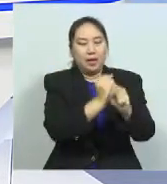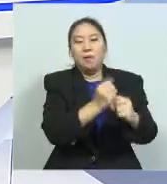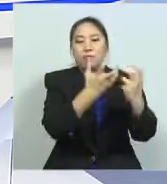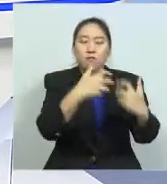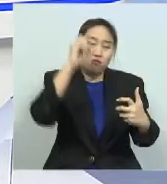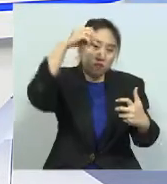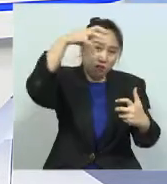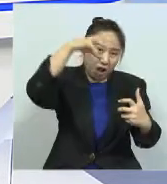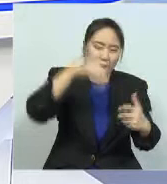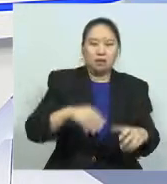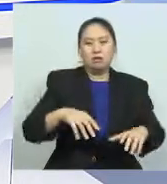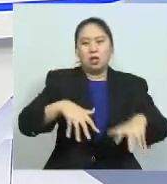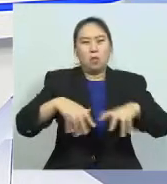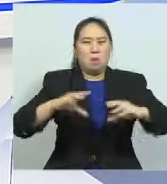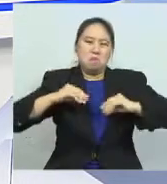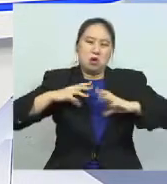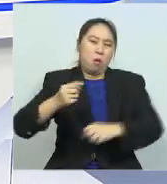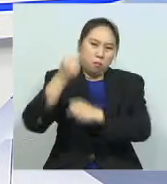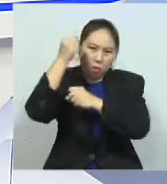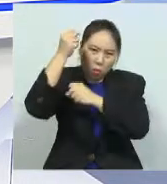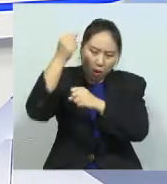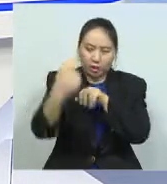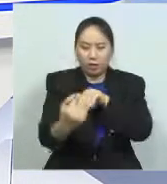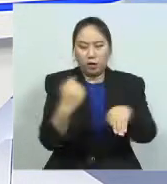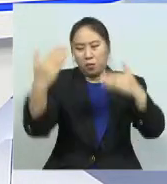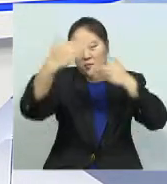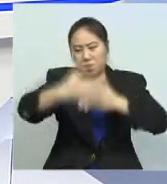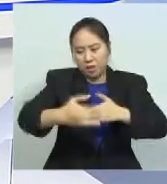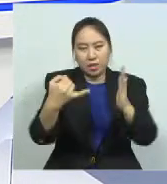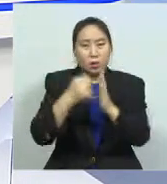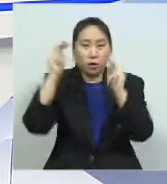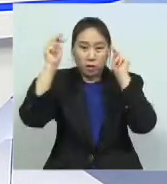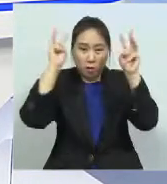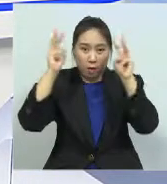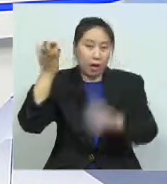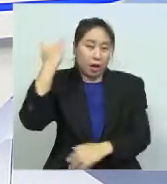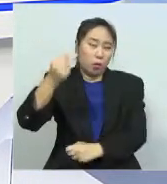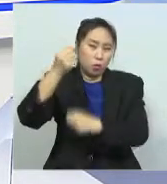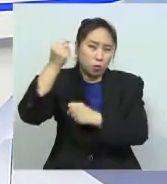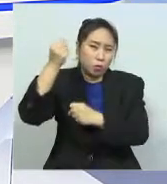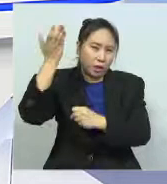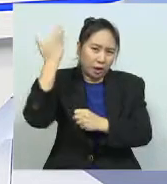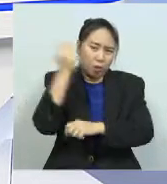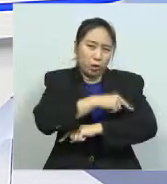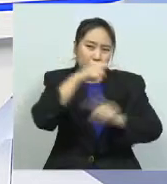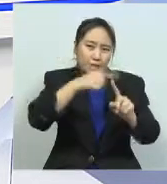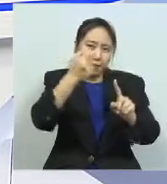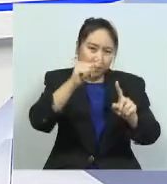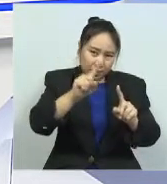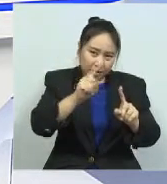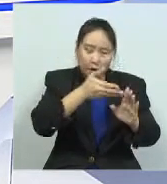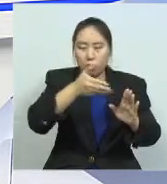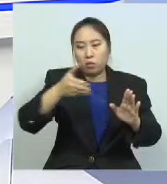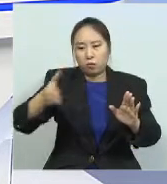ค์แล้วก็ประท้วงด้วยการปิดถนนบริเวณแยกหนองบัวอำเภอหนองบัวจังหวัดนครสวรรค์มีการชุมนุมมาตั้งแต่วันที่11ที่ผ่านมาแล้วนะคะล่